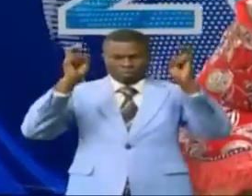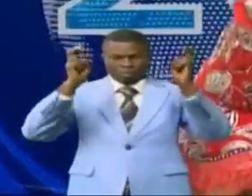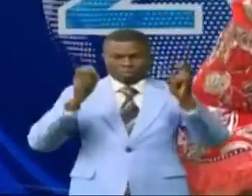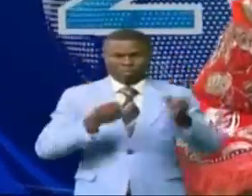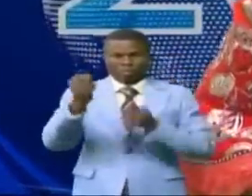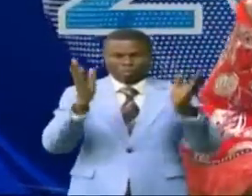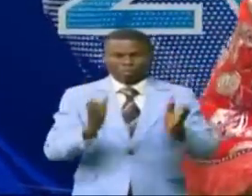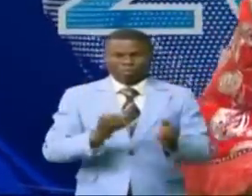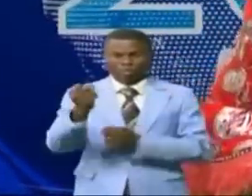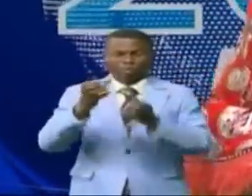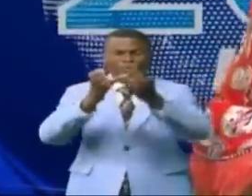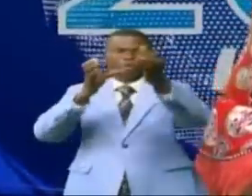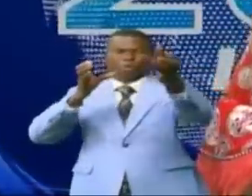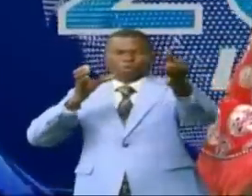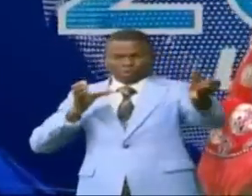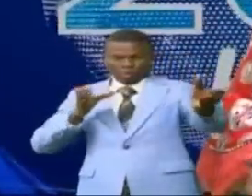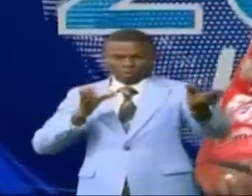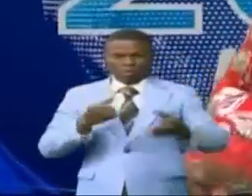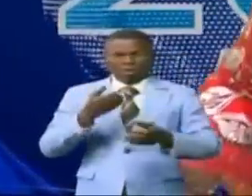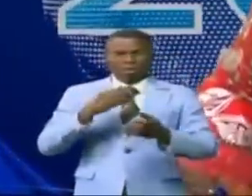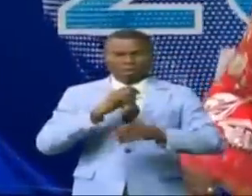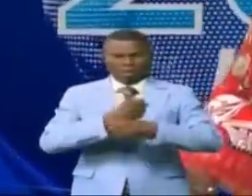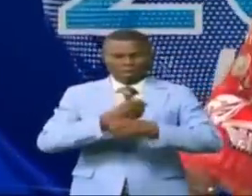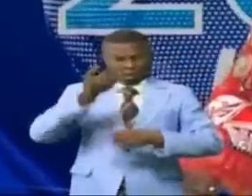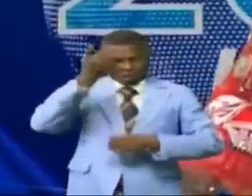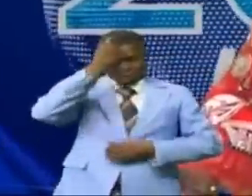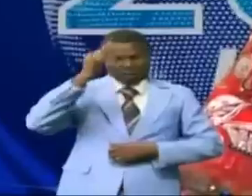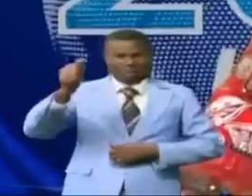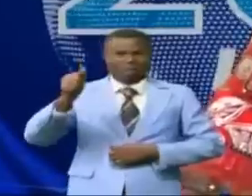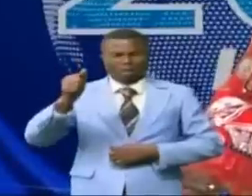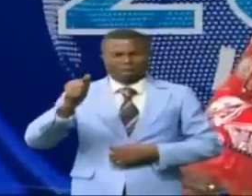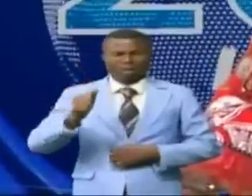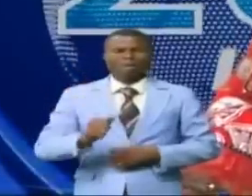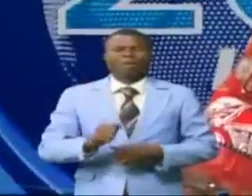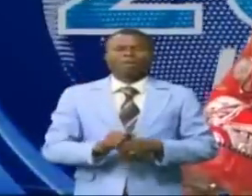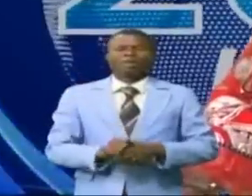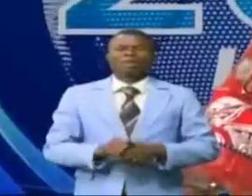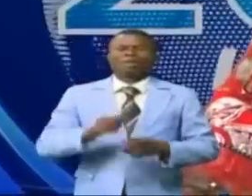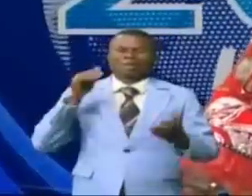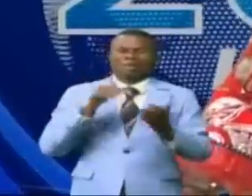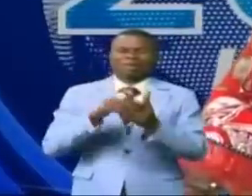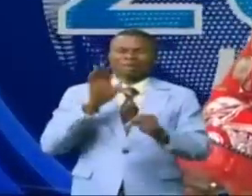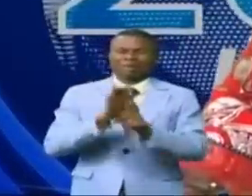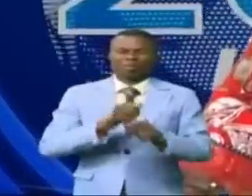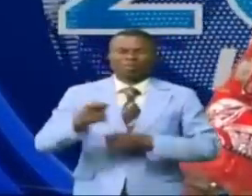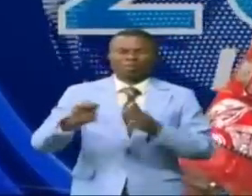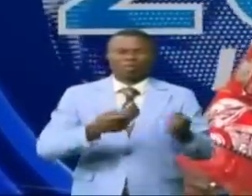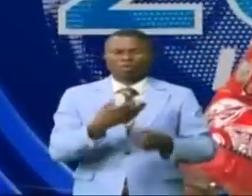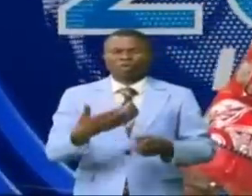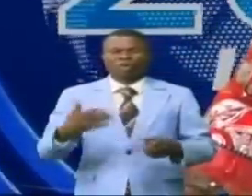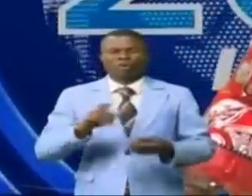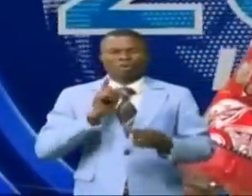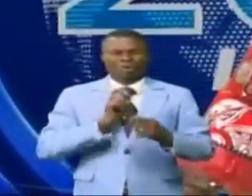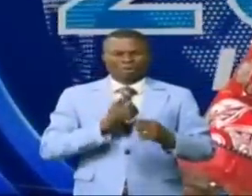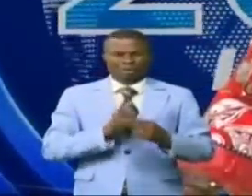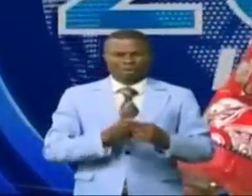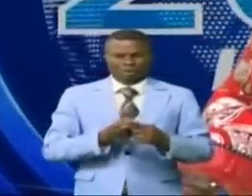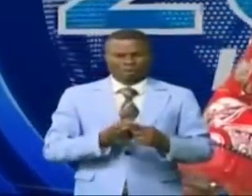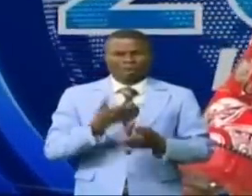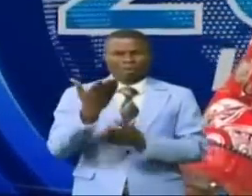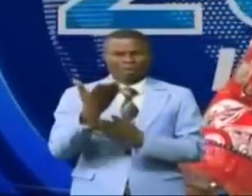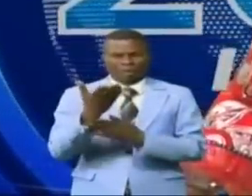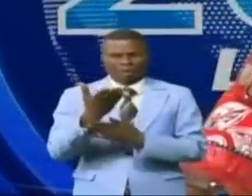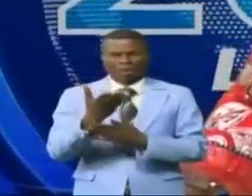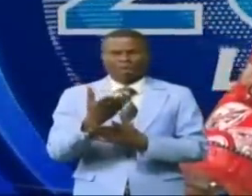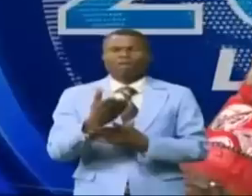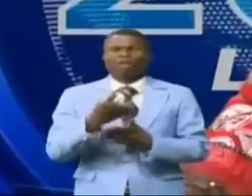de véhicules poids lourds avaient débrayé, créant ainsi une énorme pression sur le marché de Kinshasa. Ils exigent